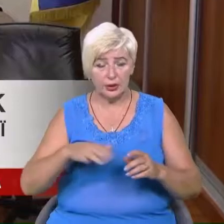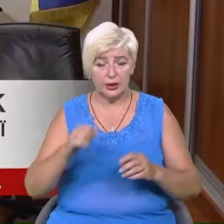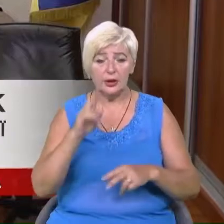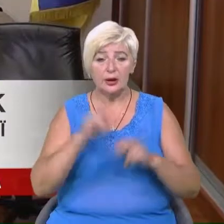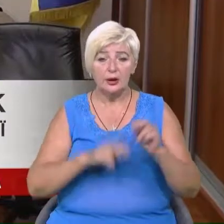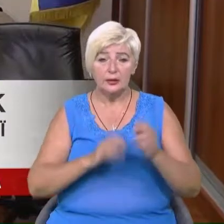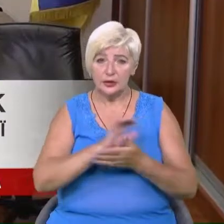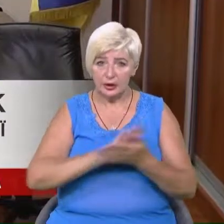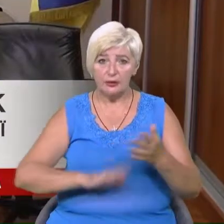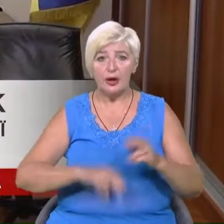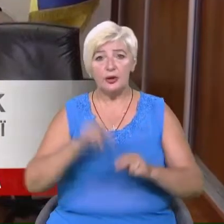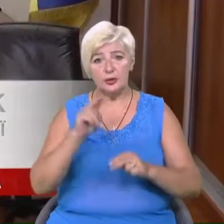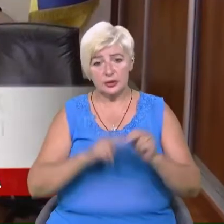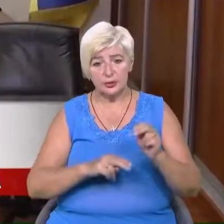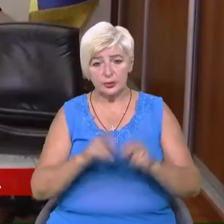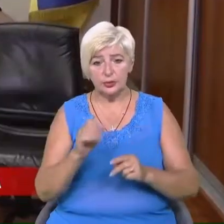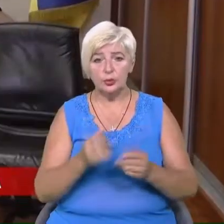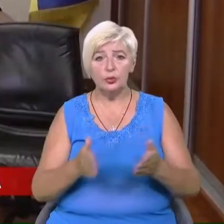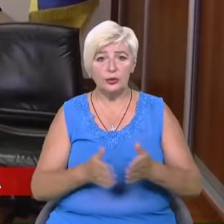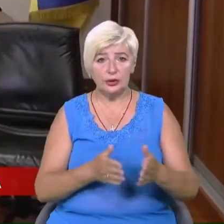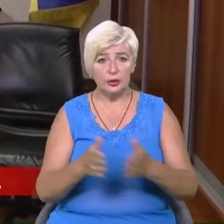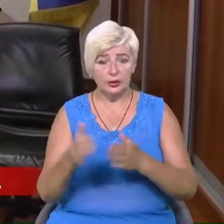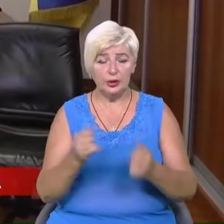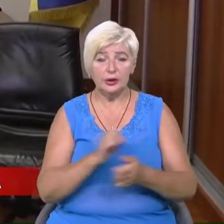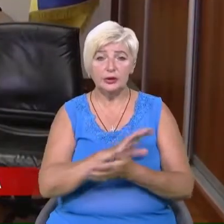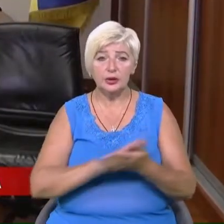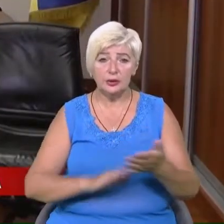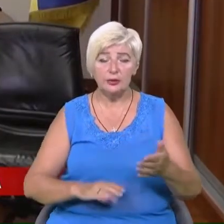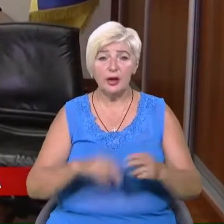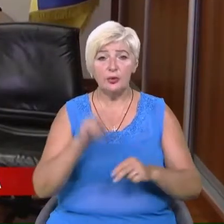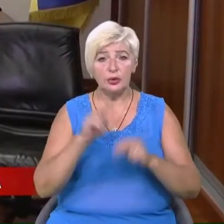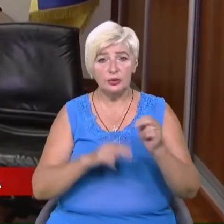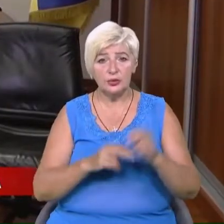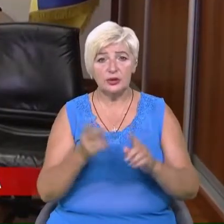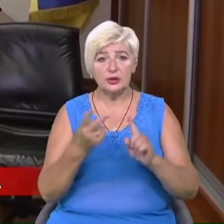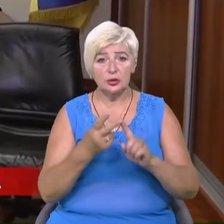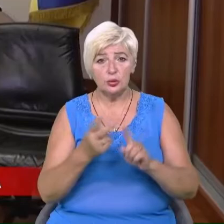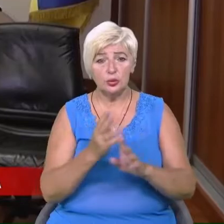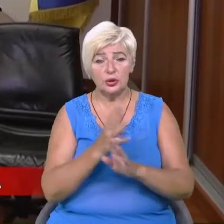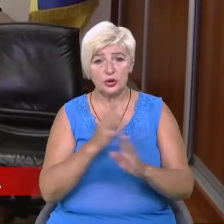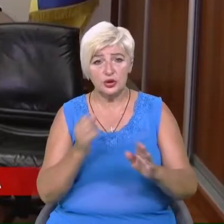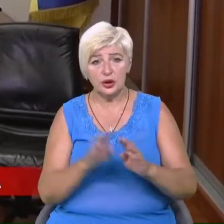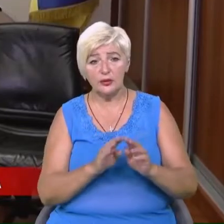і ремонт існуючих доріг. Триває будівництво другої черги обходу міста